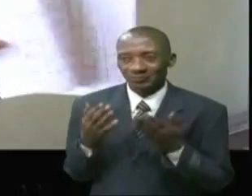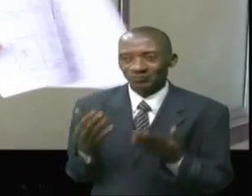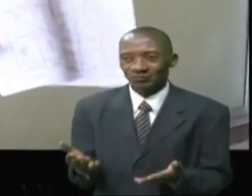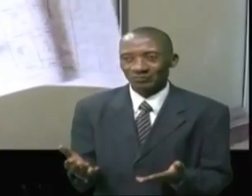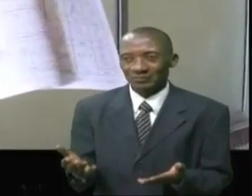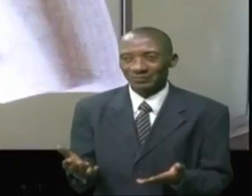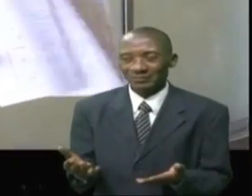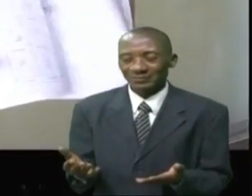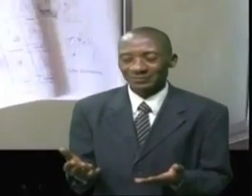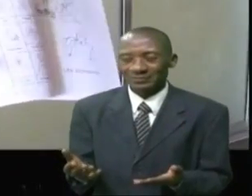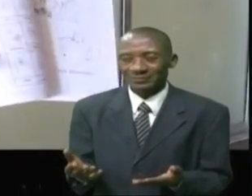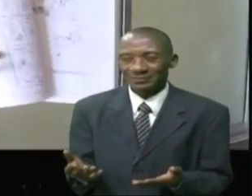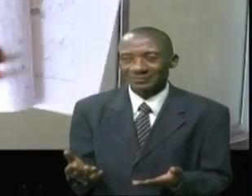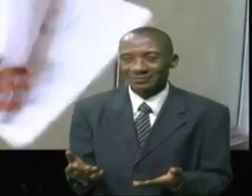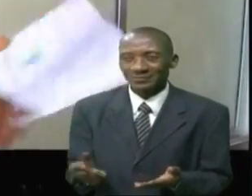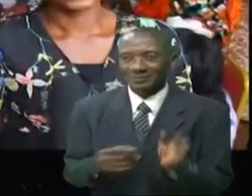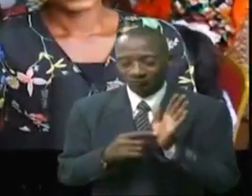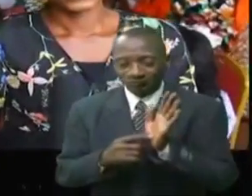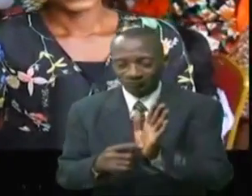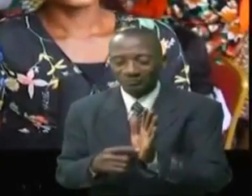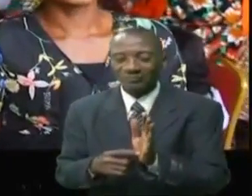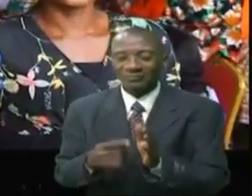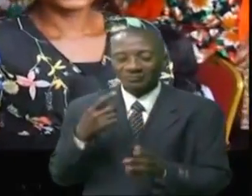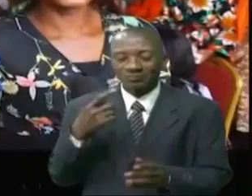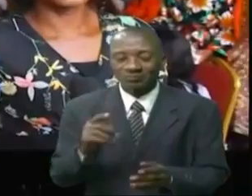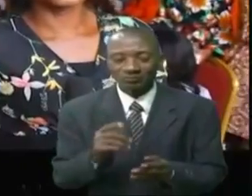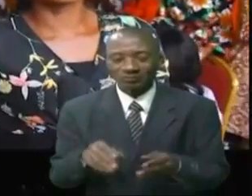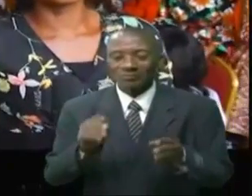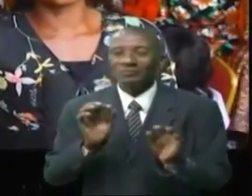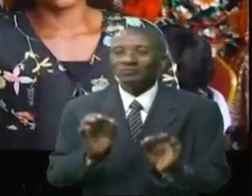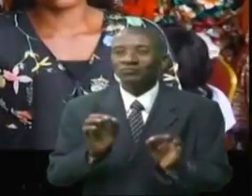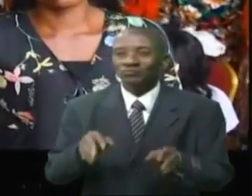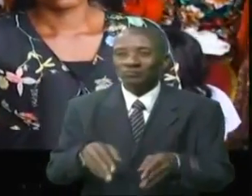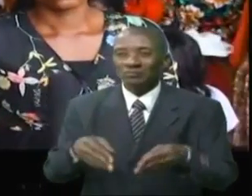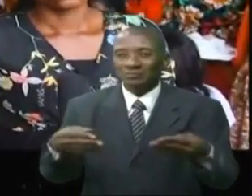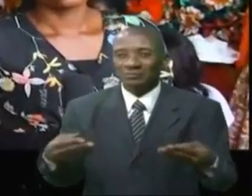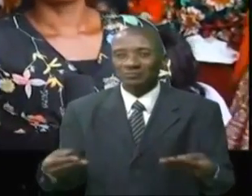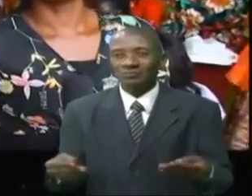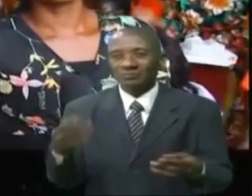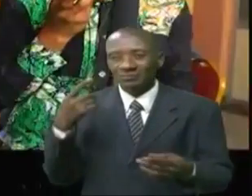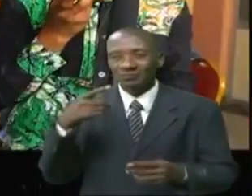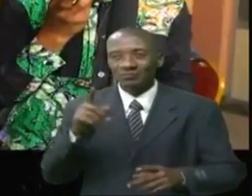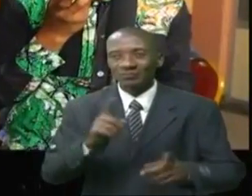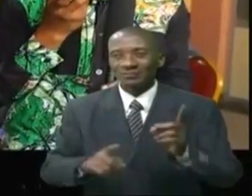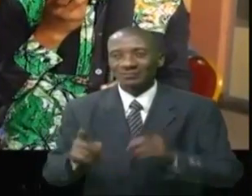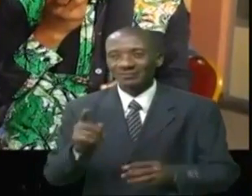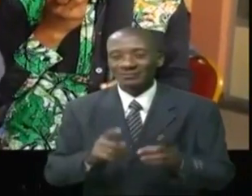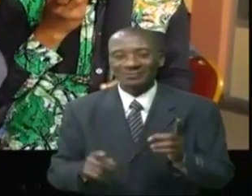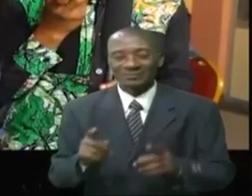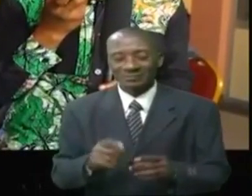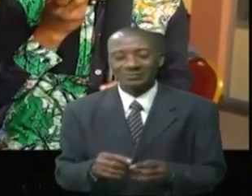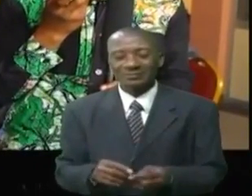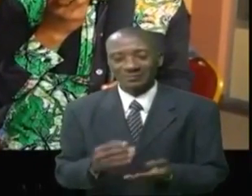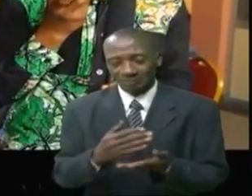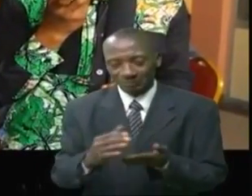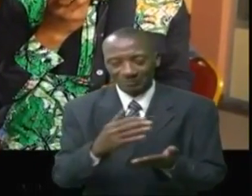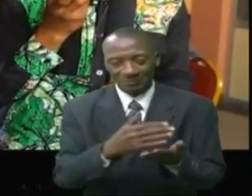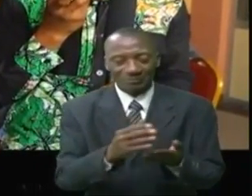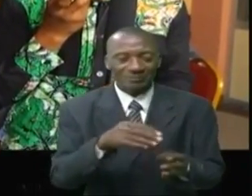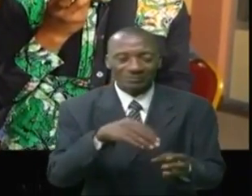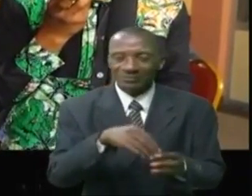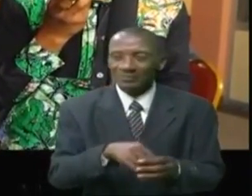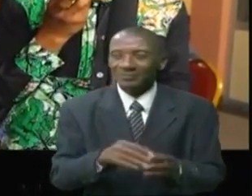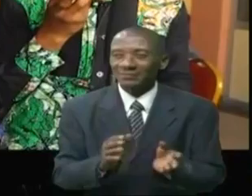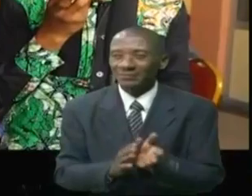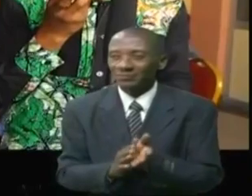signes congolaises. La langue des signes peut être utilisée partout au niveau de l'école, de l'église, de la société, de la